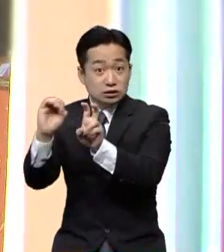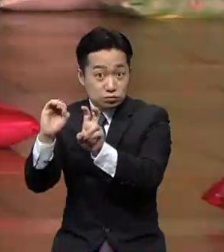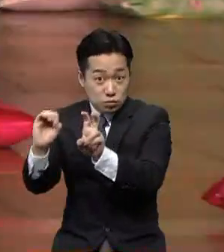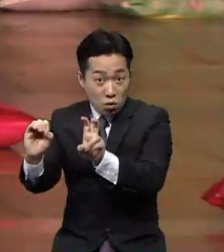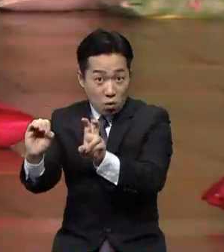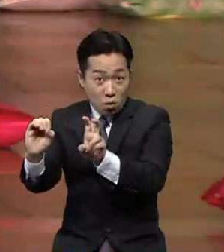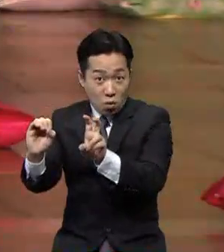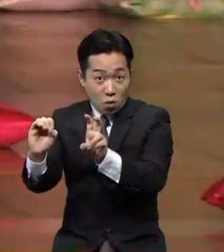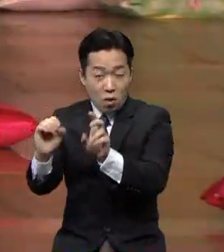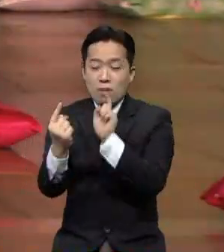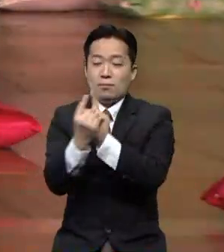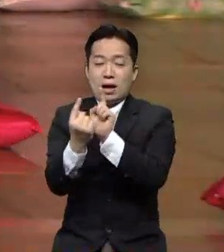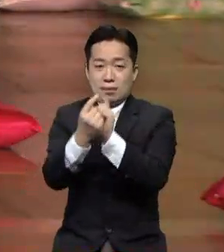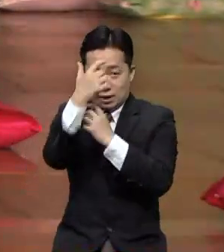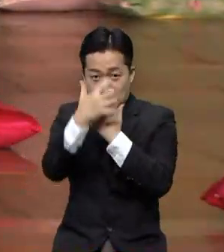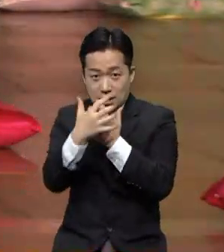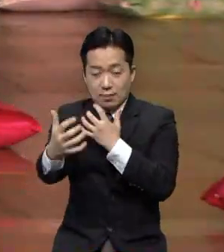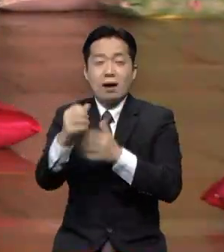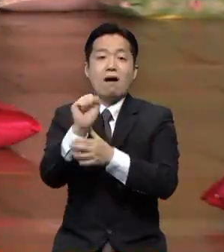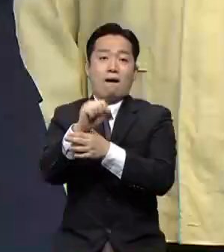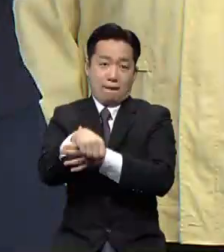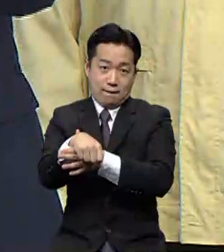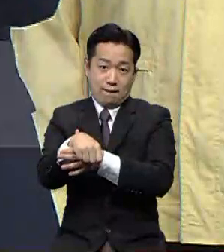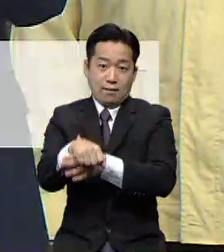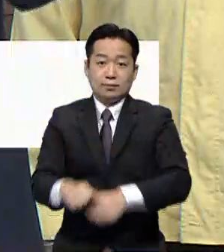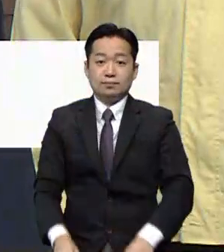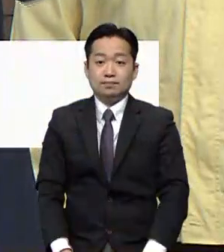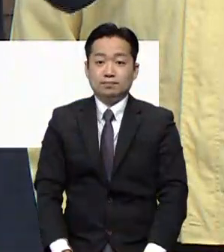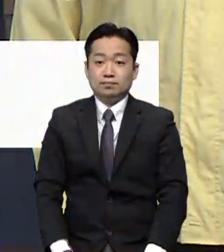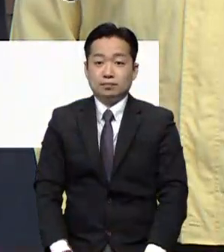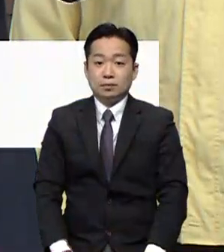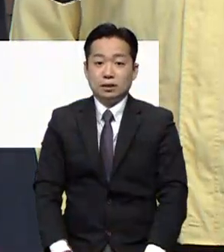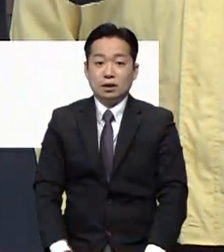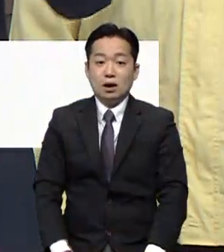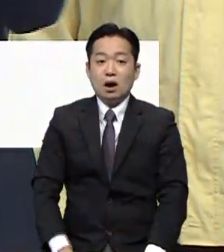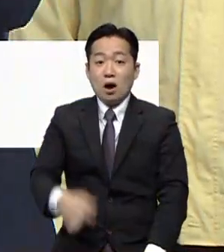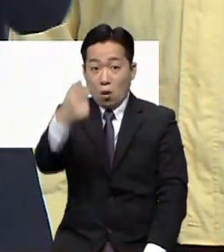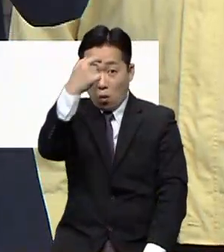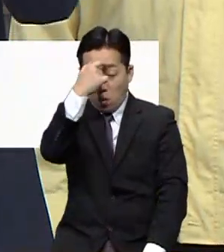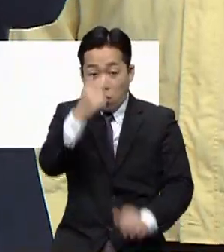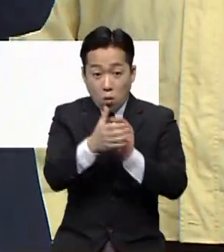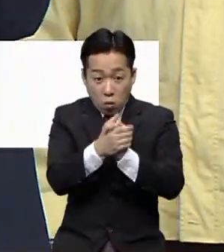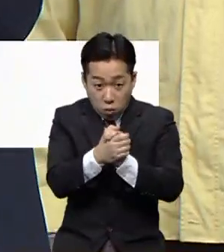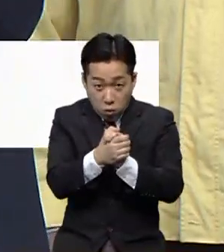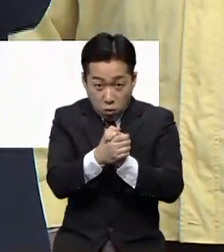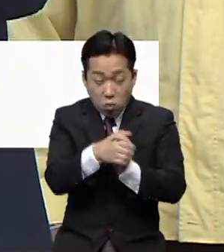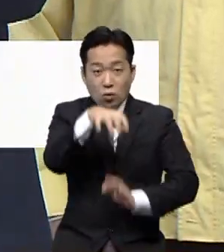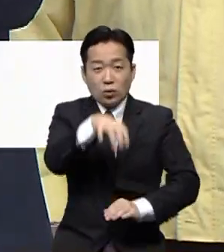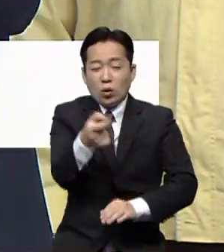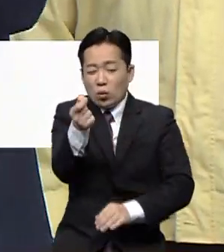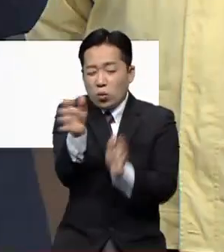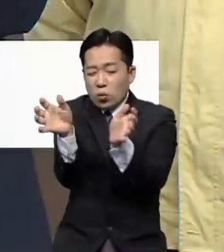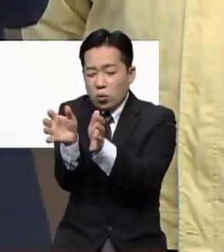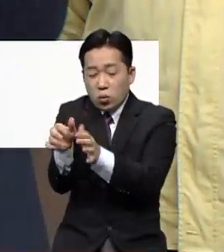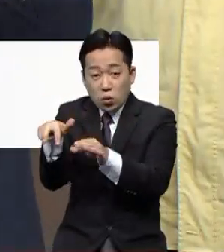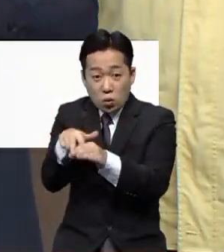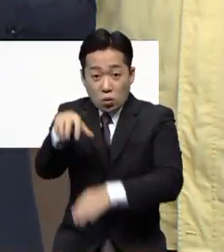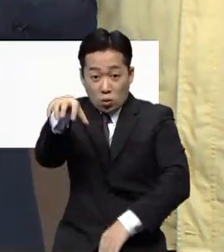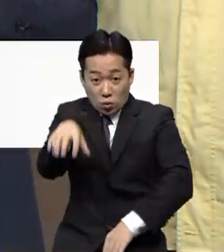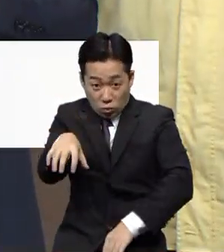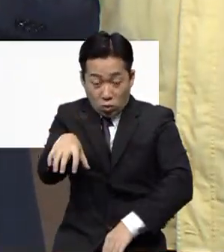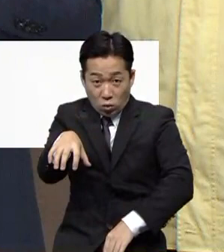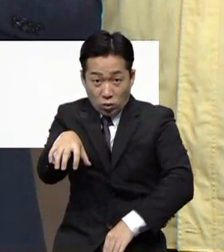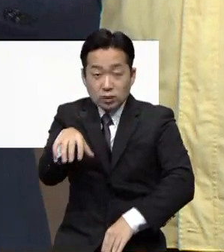20%까지 대면 진행이 허용됩니다. 기도원이나 소규모 종교시설과 관련되는 부분들,